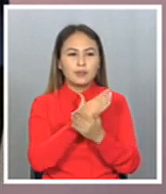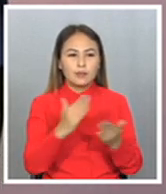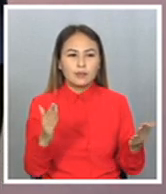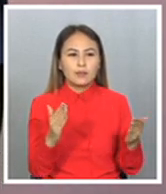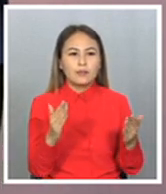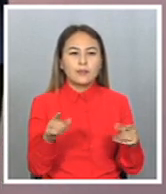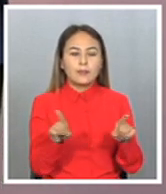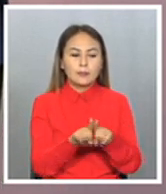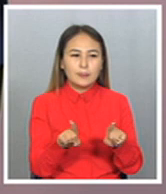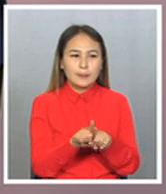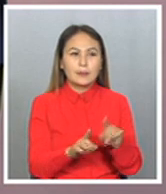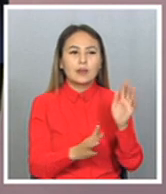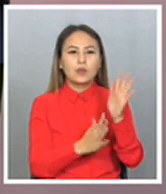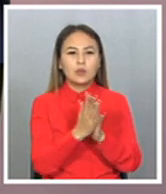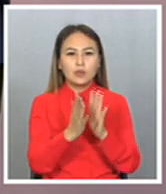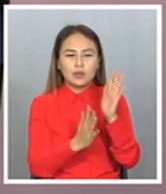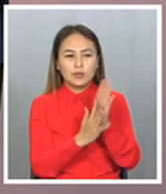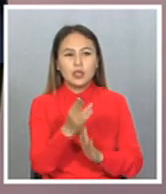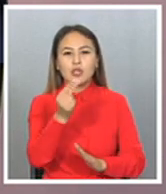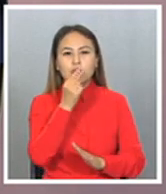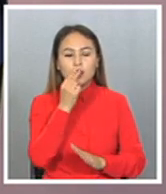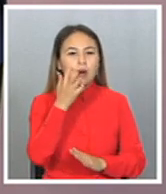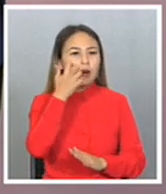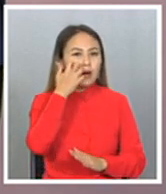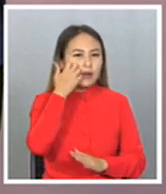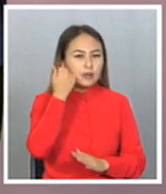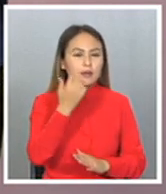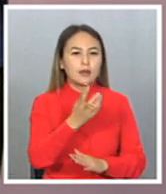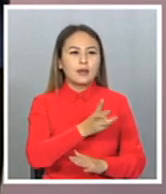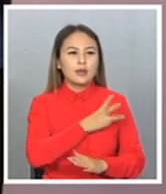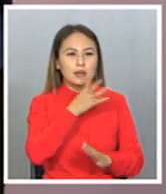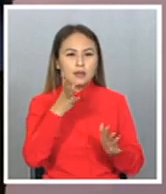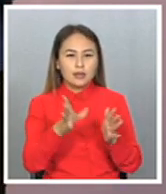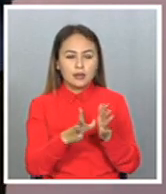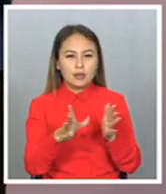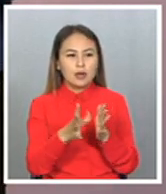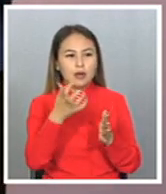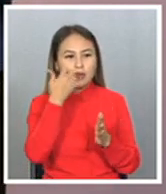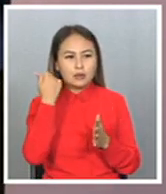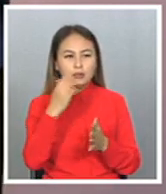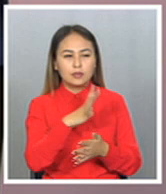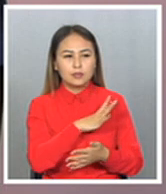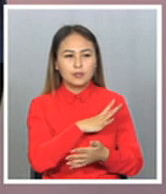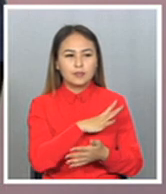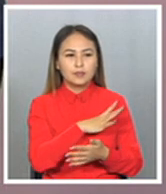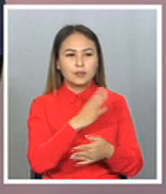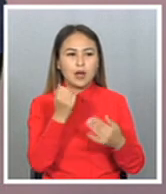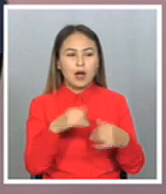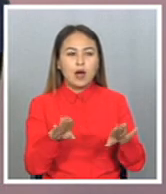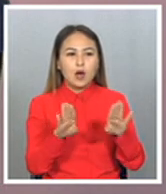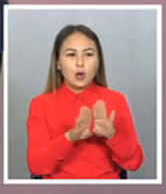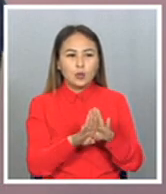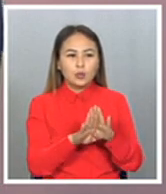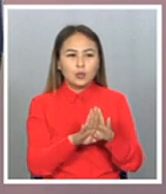Олар да өсімдікті жеу арқылы энергия мен қоректік затталады. Ал